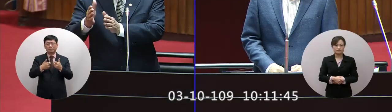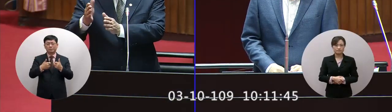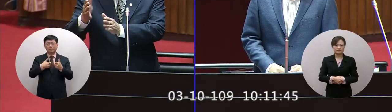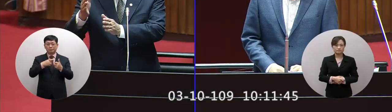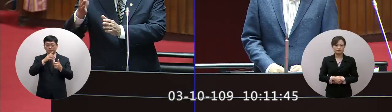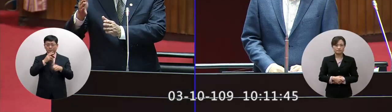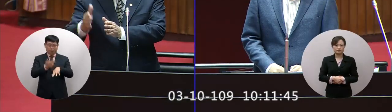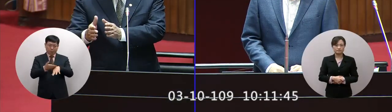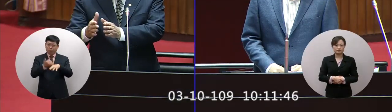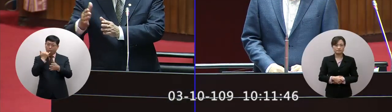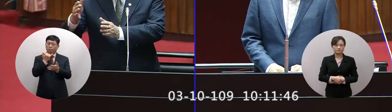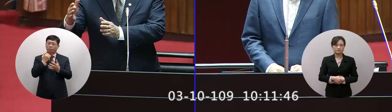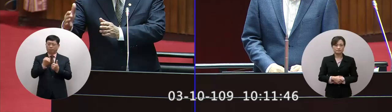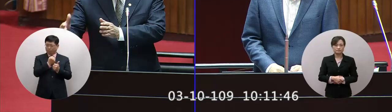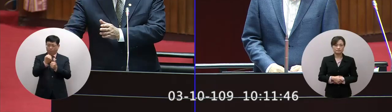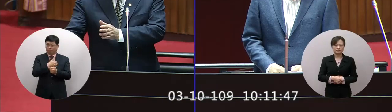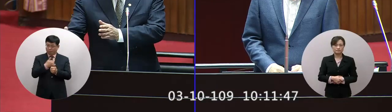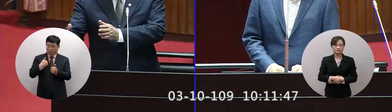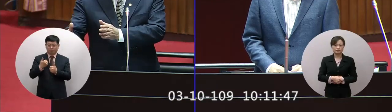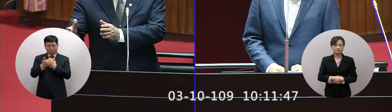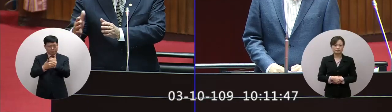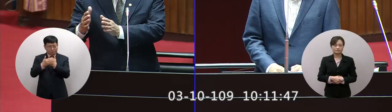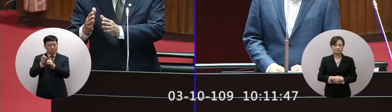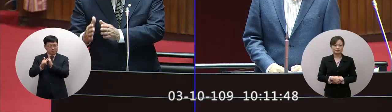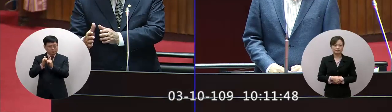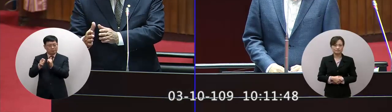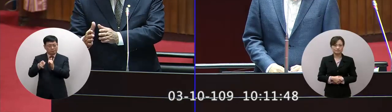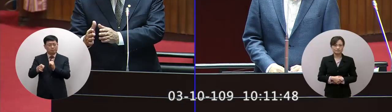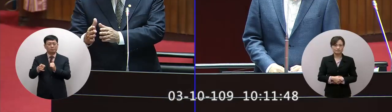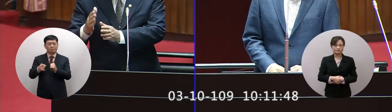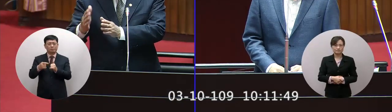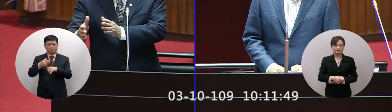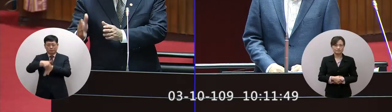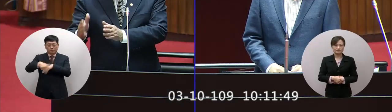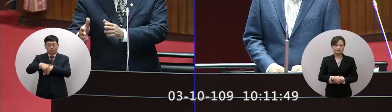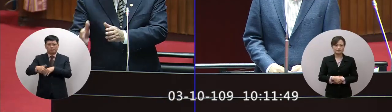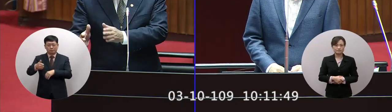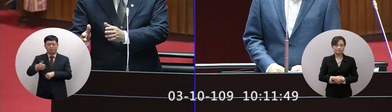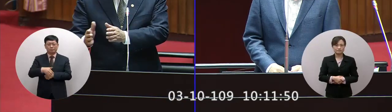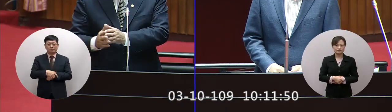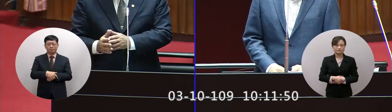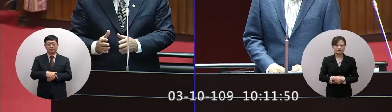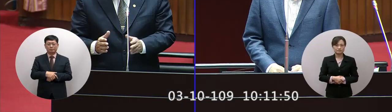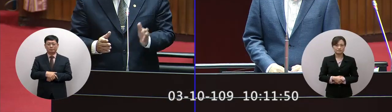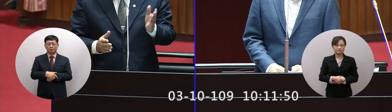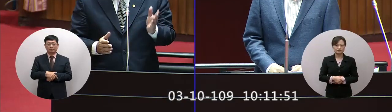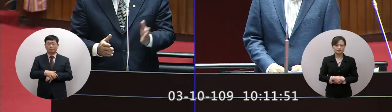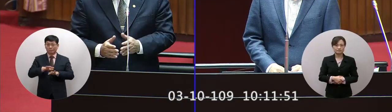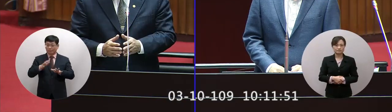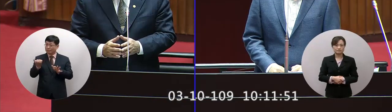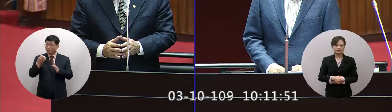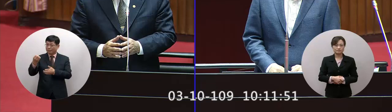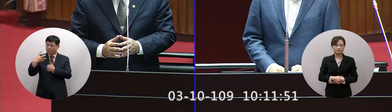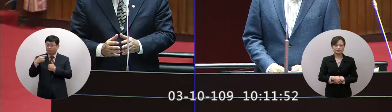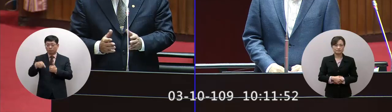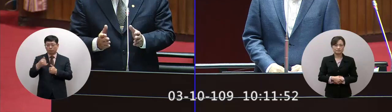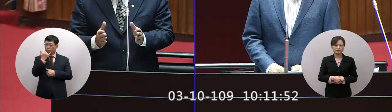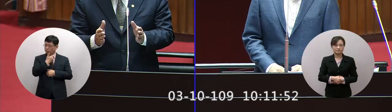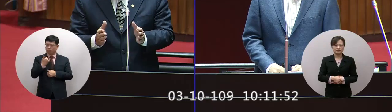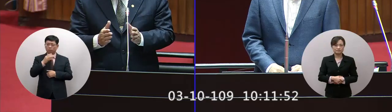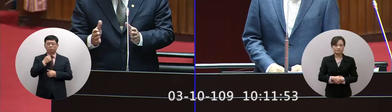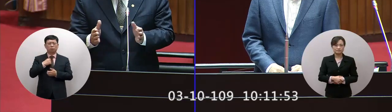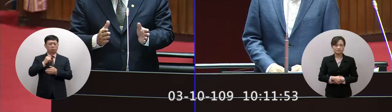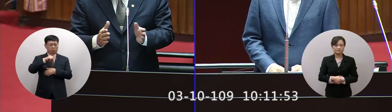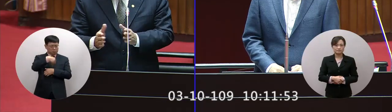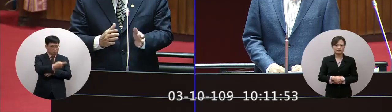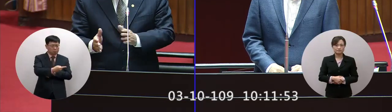工程技术可以去控制，达到保护民众的这个目的哈。那我想刚刚提的这个，也许是在